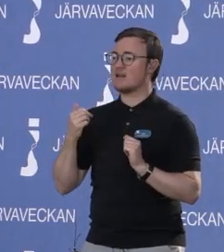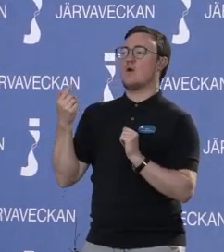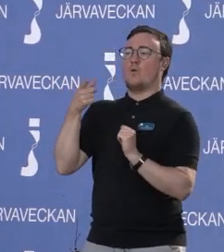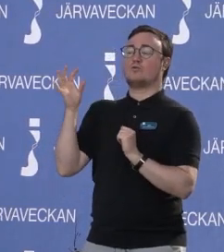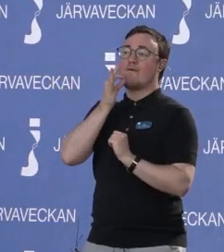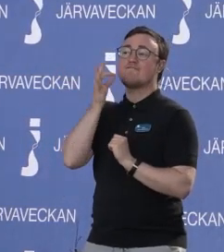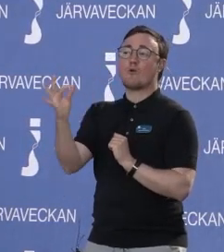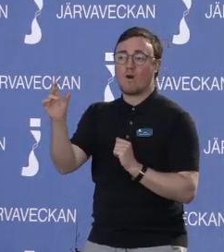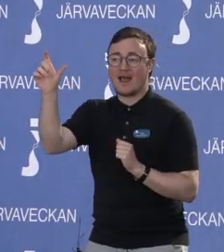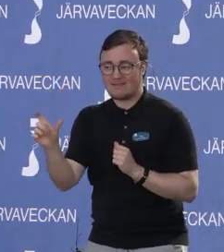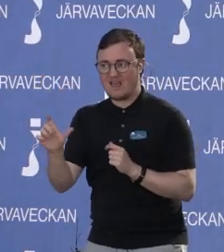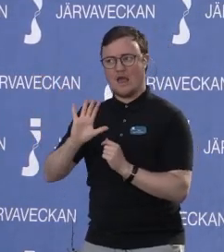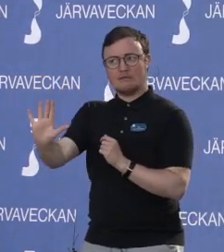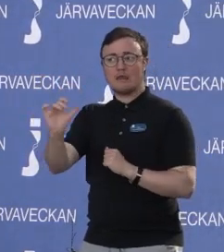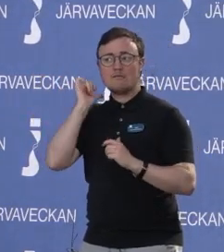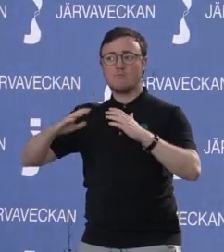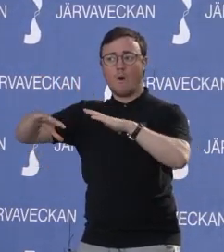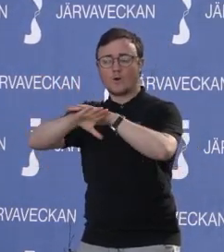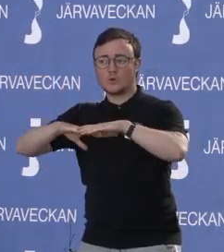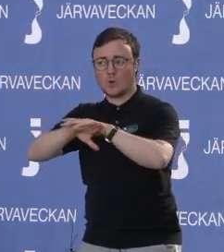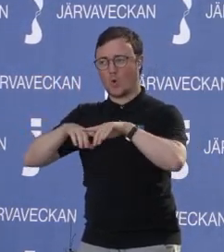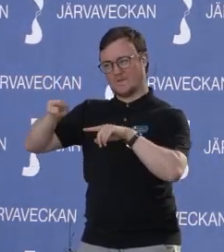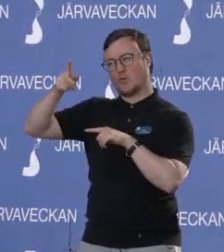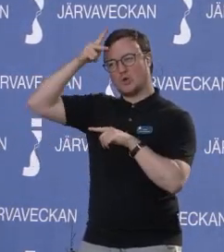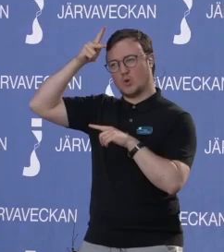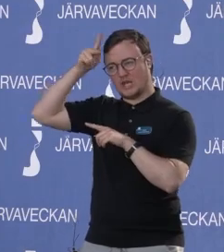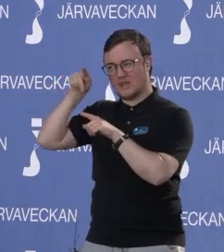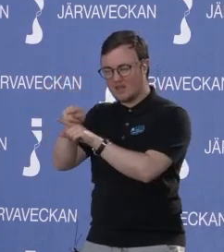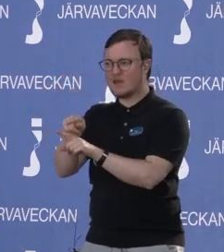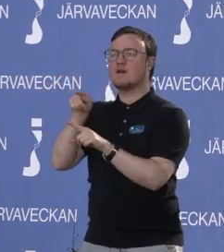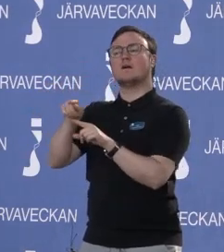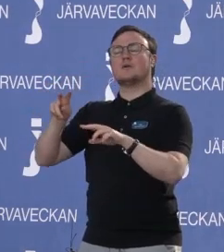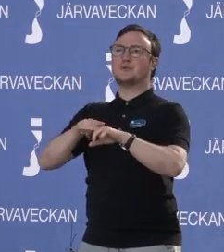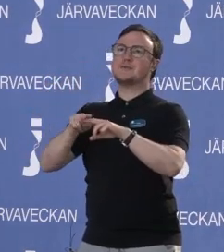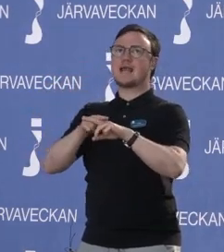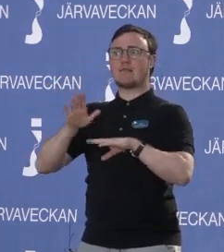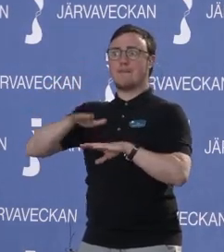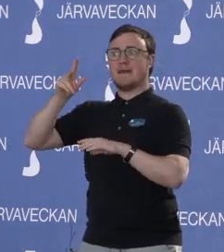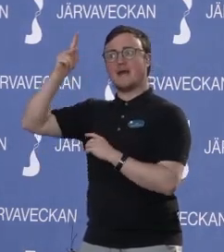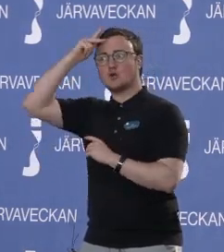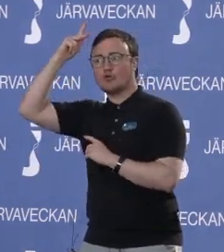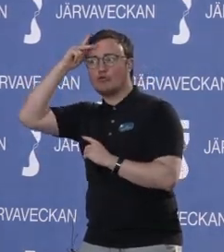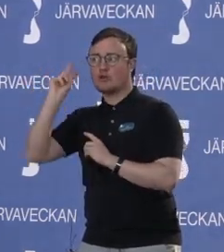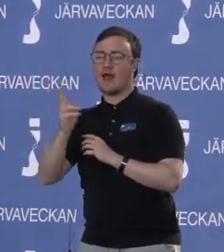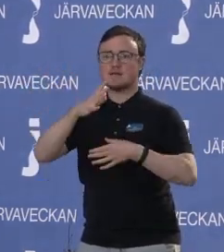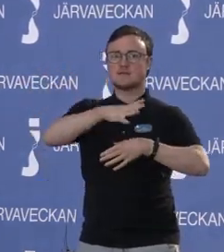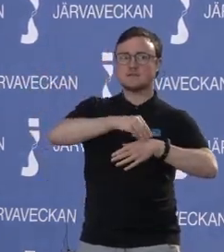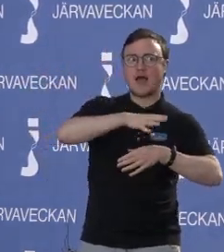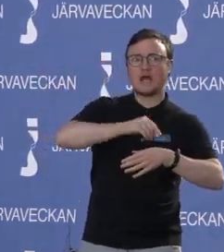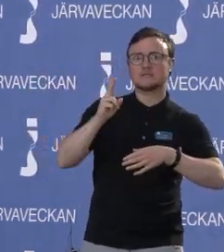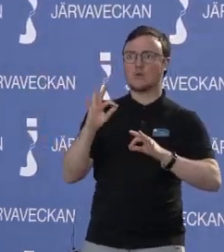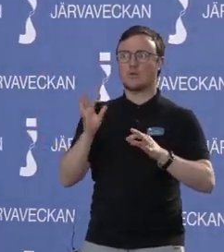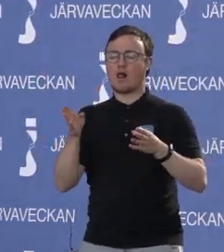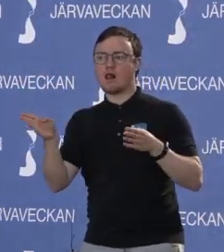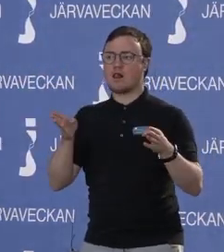du med din bakgrund då, kurdisk bakgrund, kände dig mer som kurd eller som svensk eller hur det var.